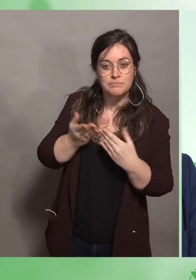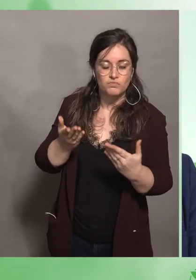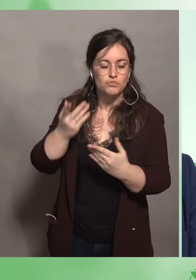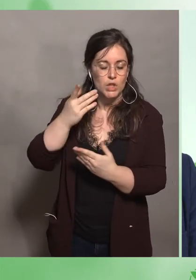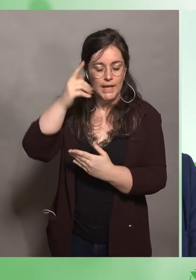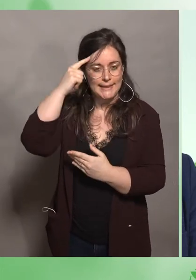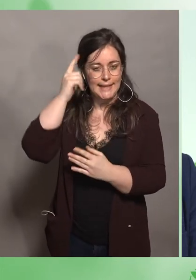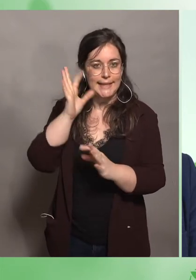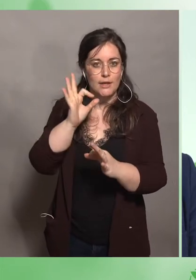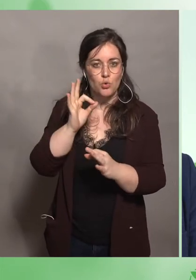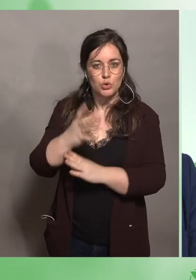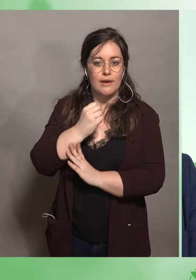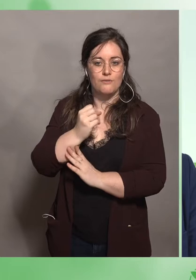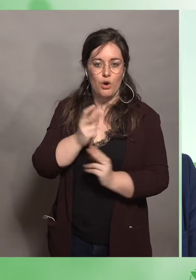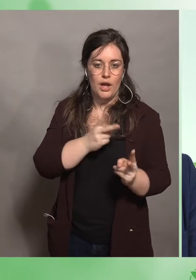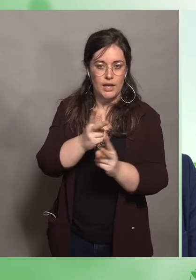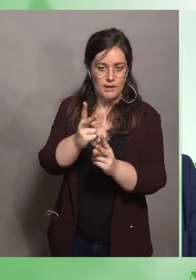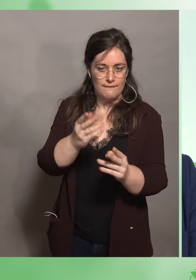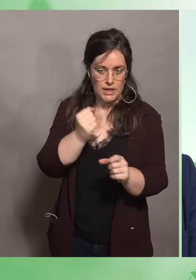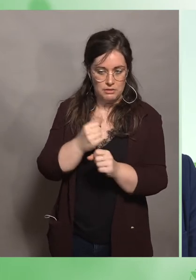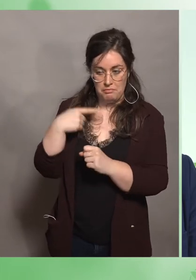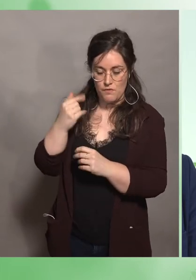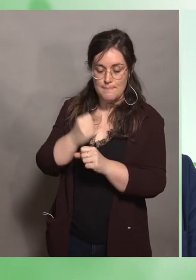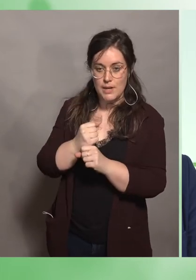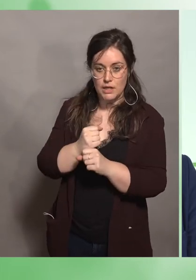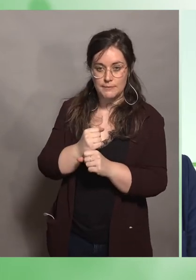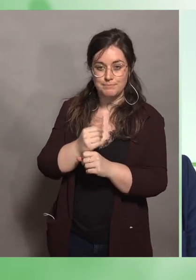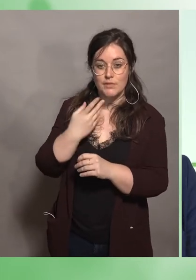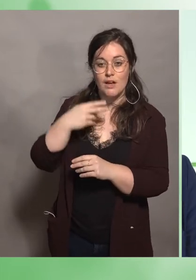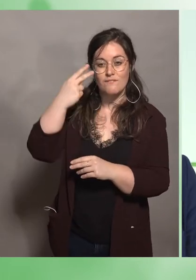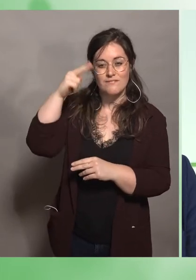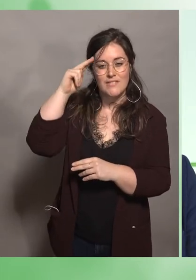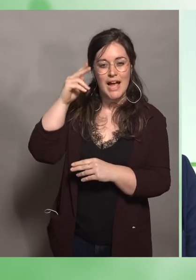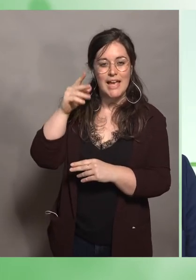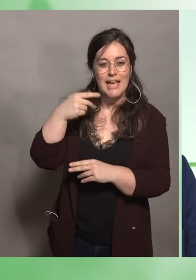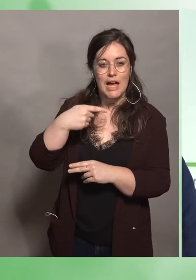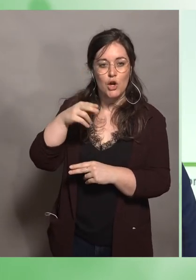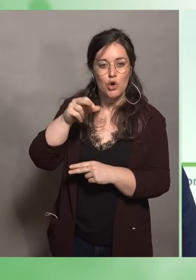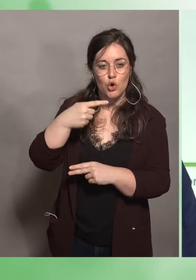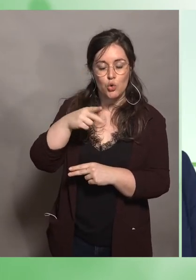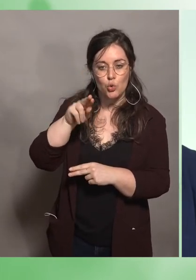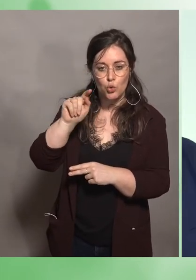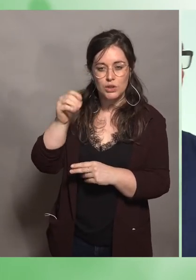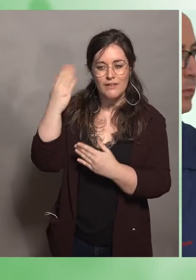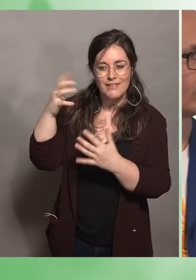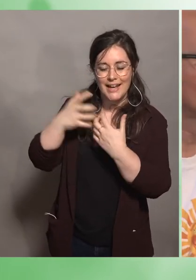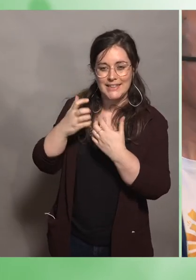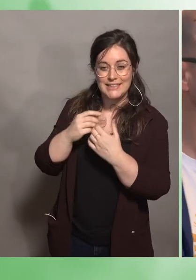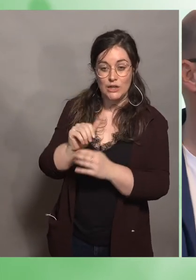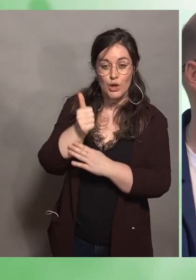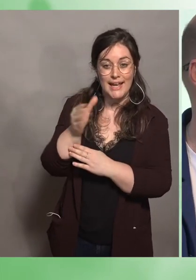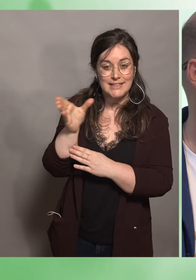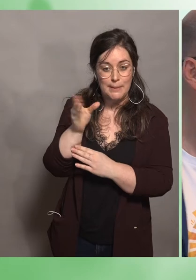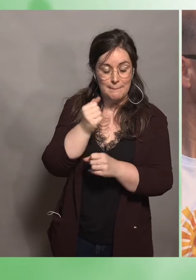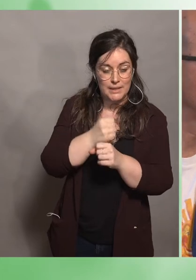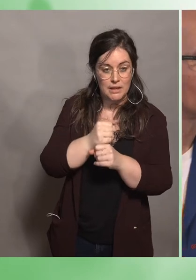denke, das ist ein sehr, sehr guter und erfolgreicher Weg, den wir hier machen. Und Hannes Gutmann hat mir mal erzählt, vor 33 Jahren war auch sein erster Mitarbeiter ein Mitarbeiter mit Behinderung,